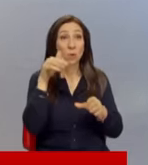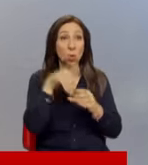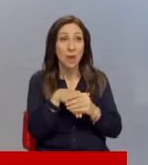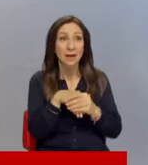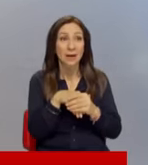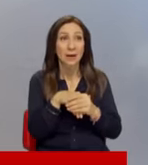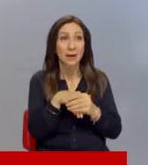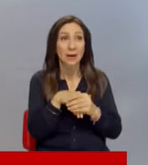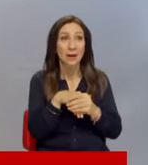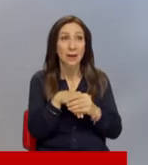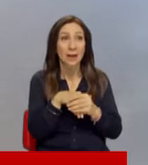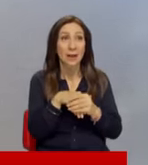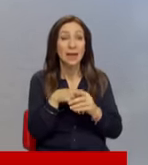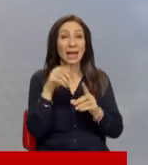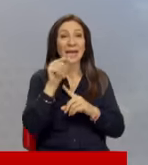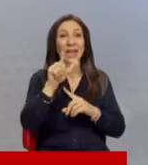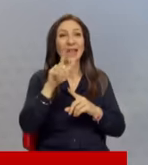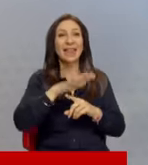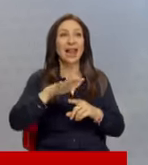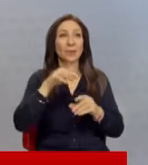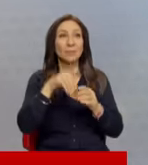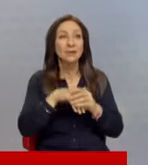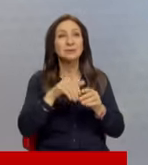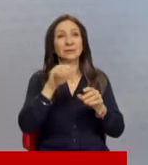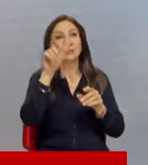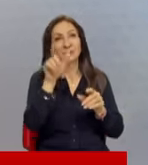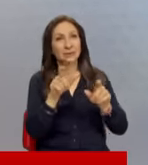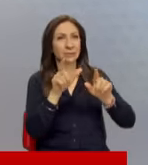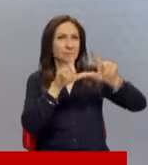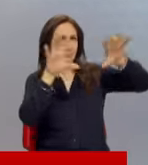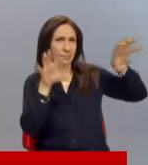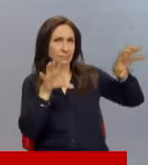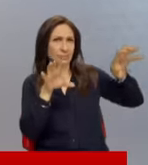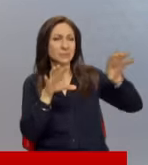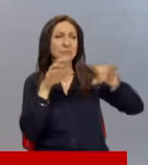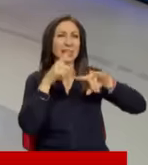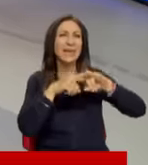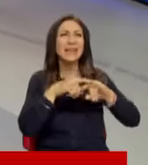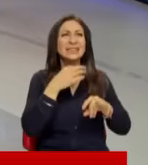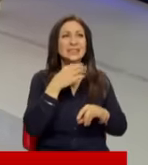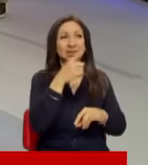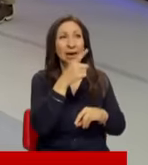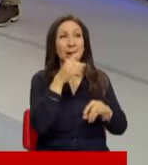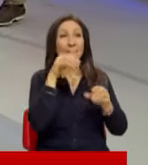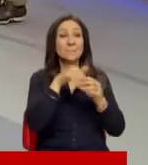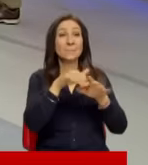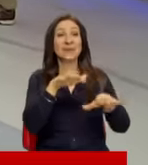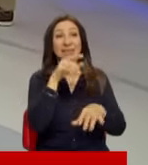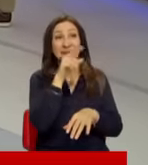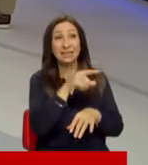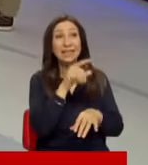oylarına, il genel meclisin meclis oylarını da getirelim. Buraya getirebiliyor muyuz? Hilal'den bir rica edeyim.